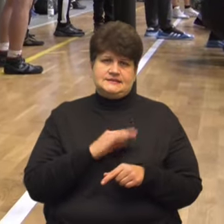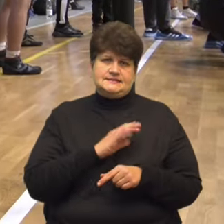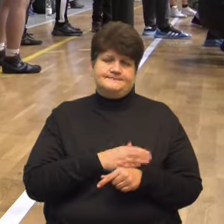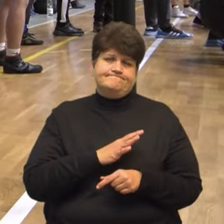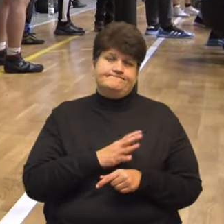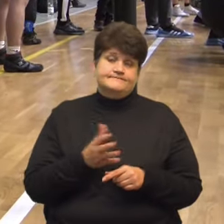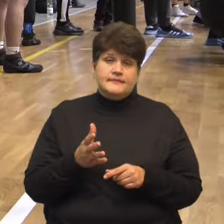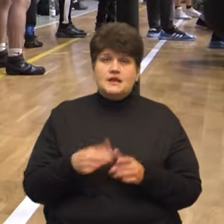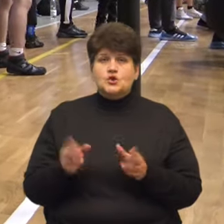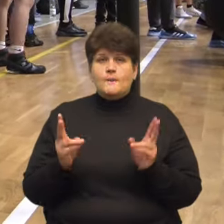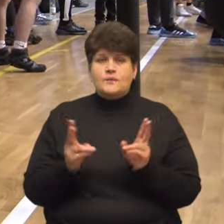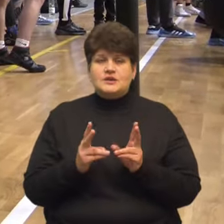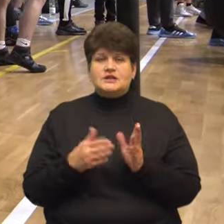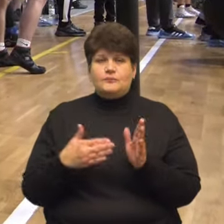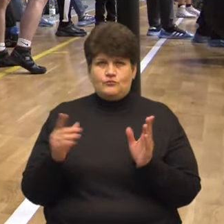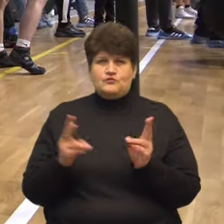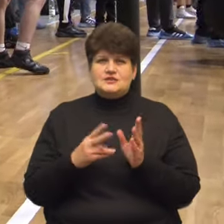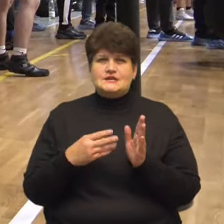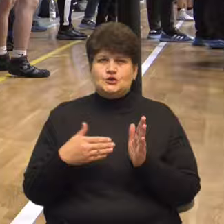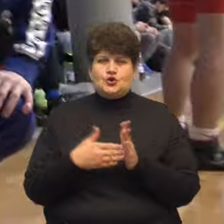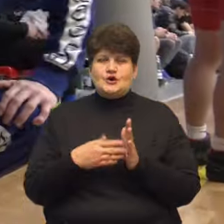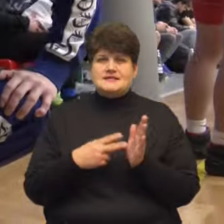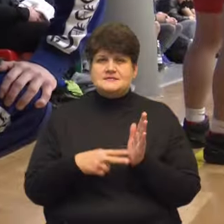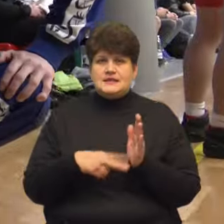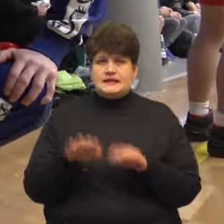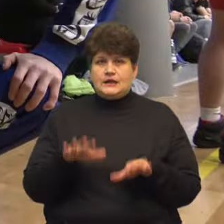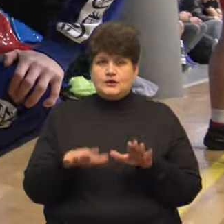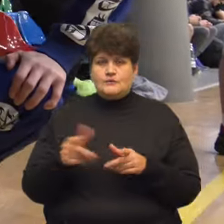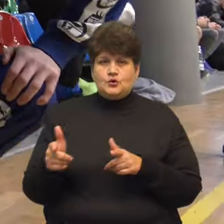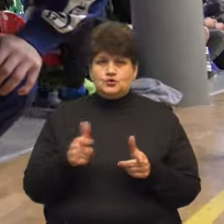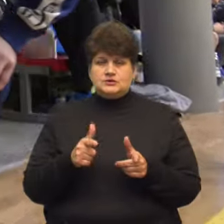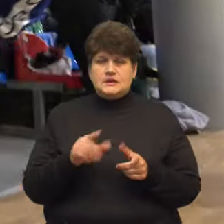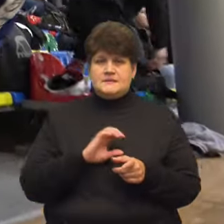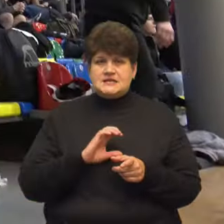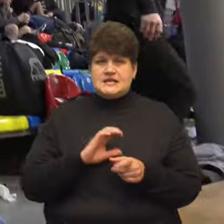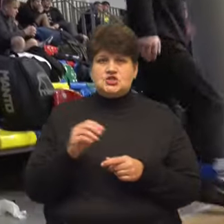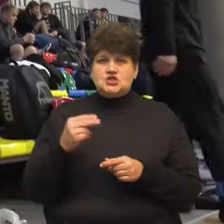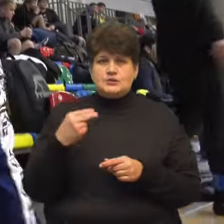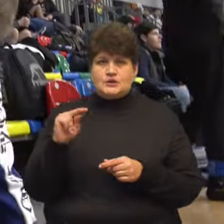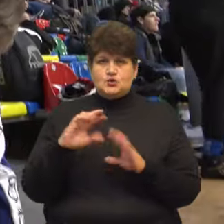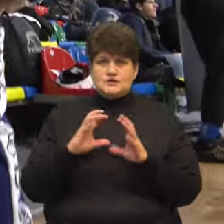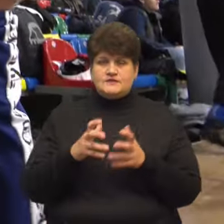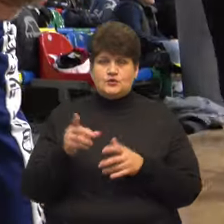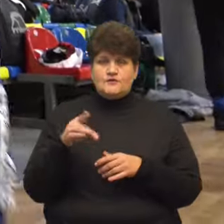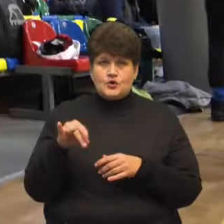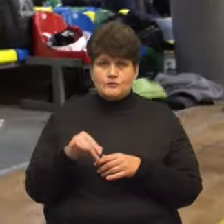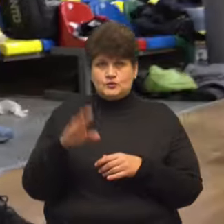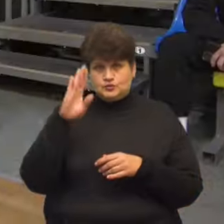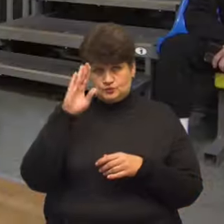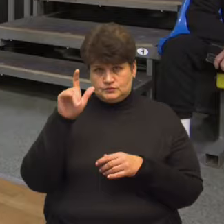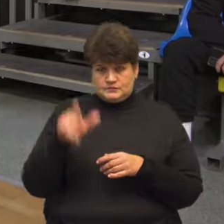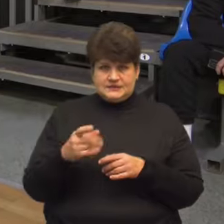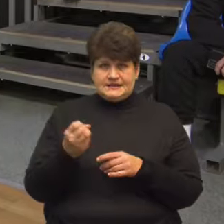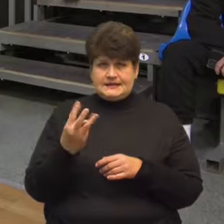поєдинку у категорії 70 кг готується призер чемпіонатів світу та Європи Василь Шуптар чоловік в 13 бере